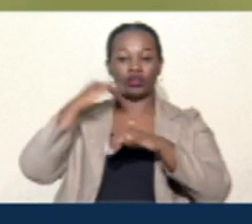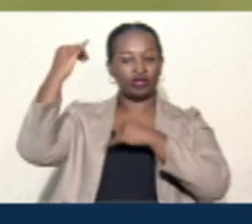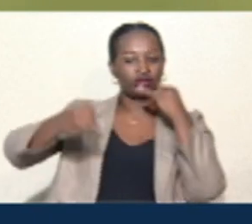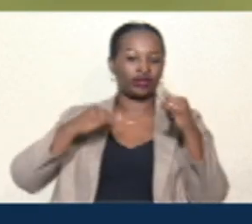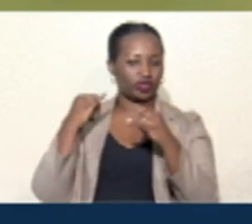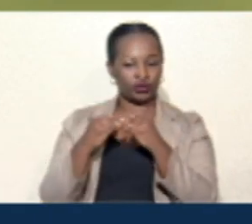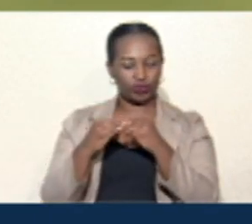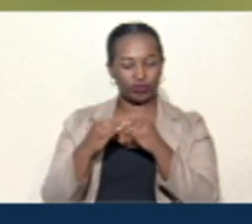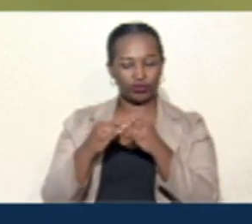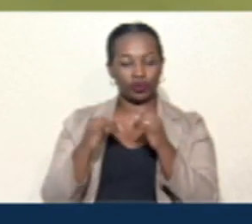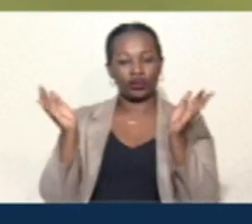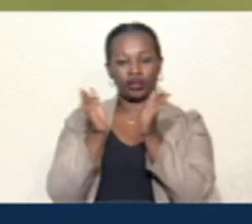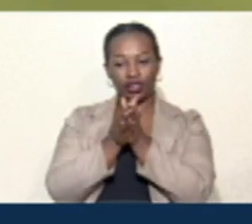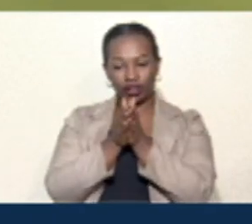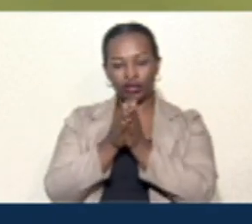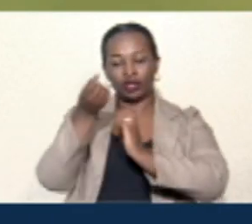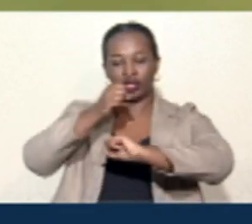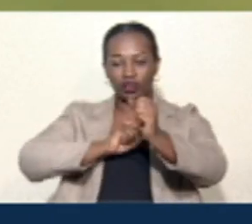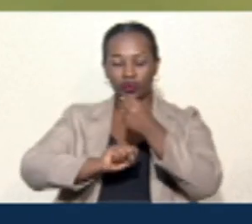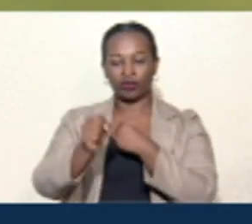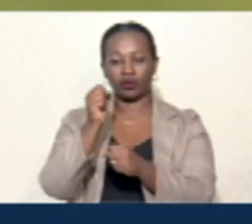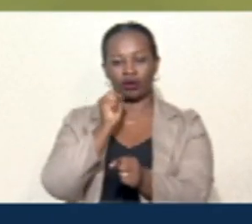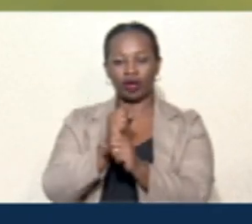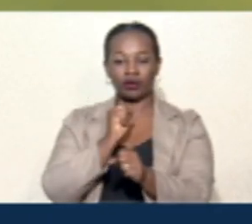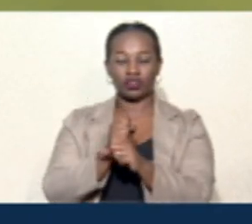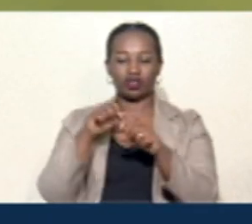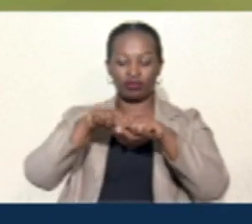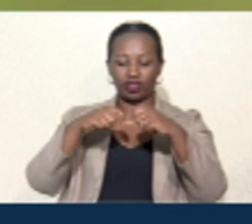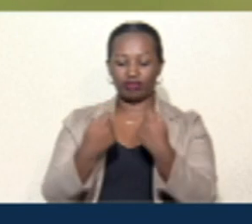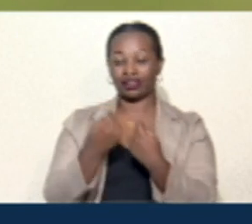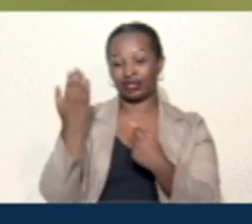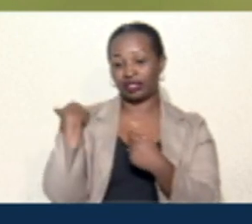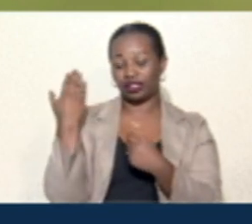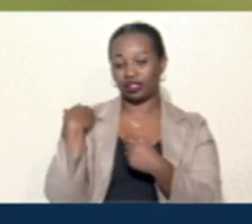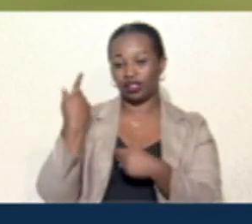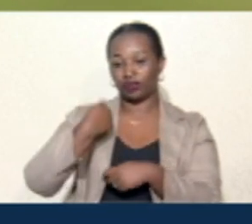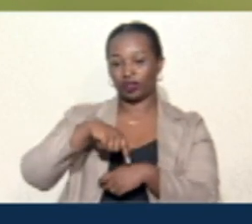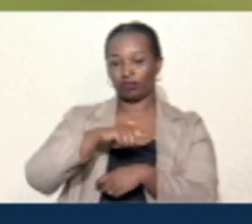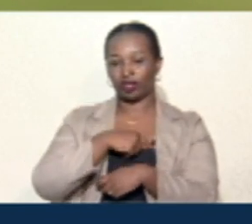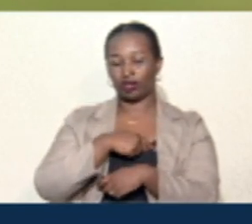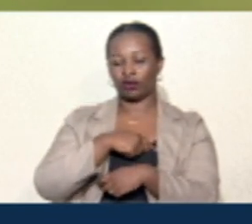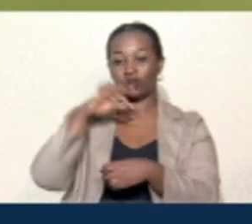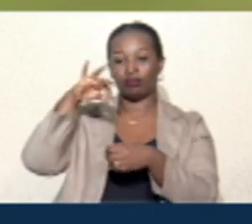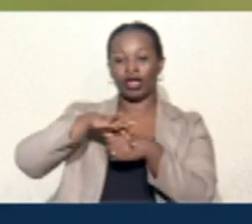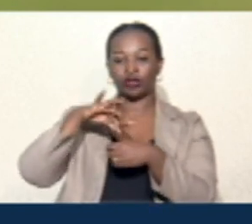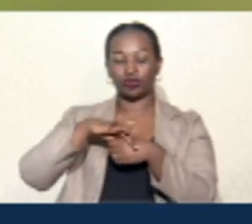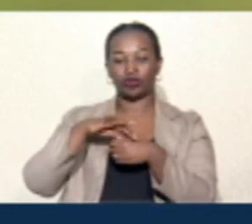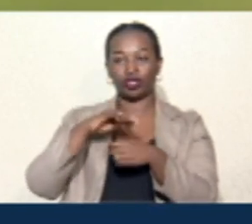mpuzamahanga kandi ndetse n'ibikorwa byakozwe muri manda ishize aho duheruka gutorwa